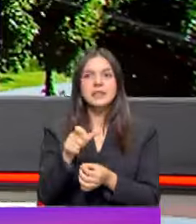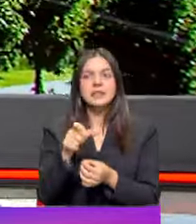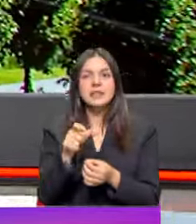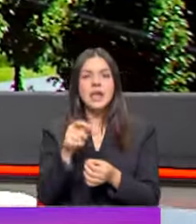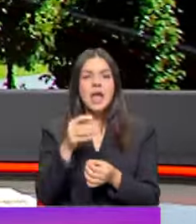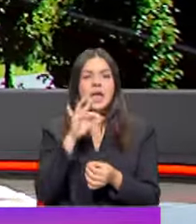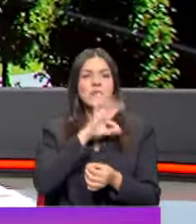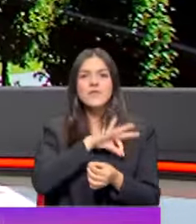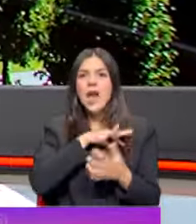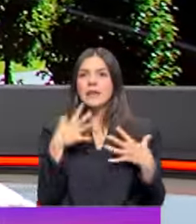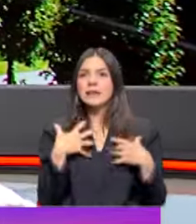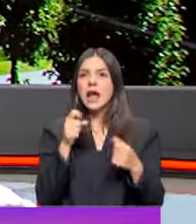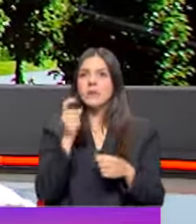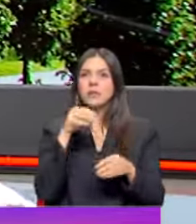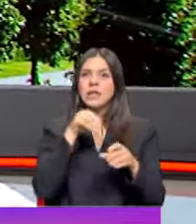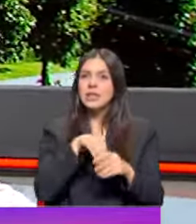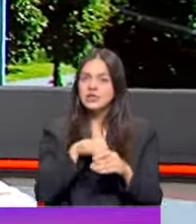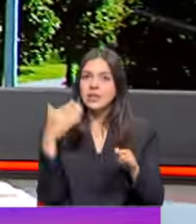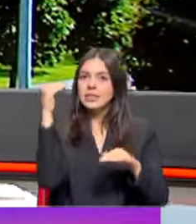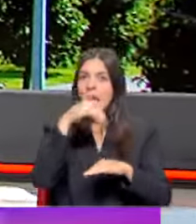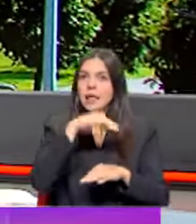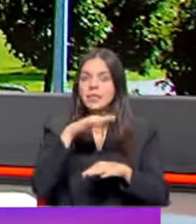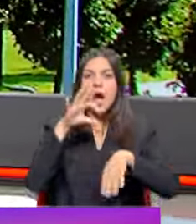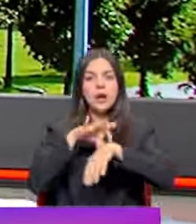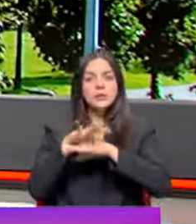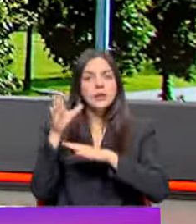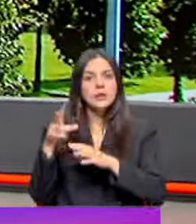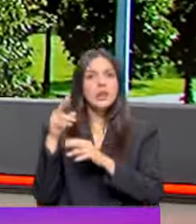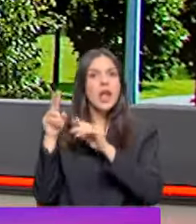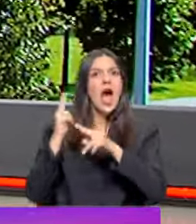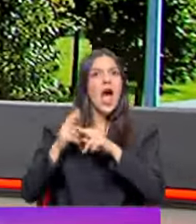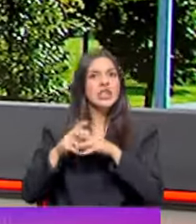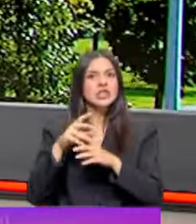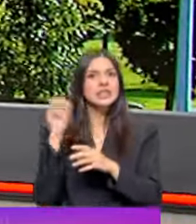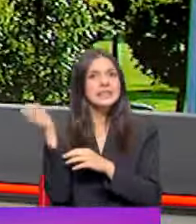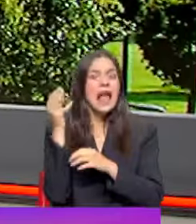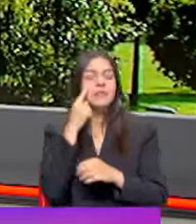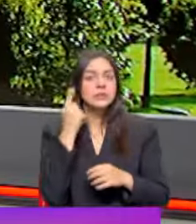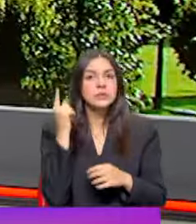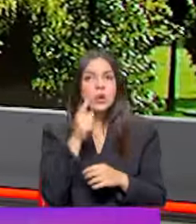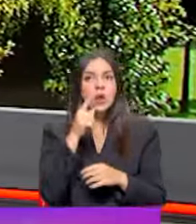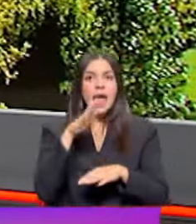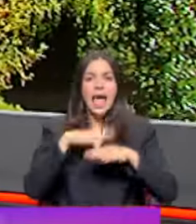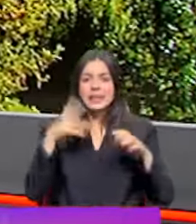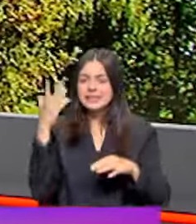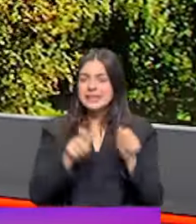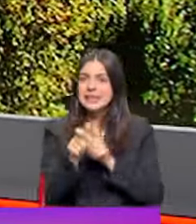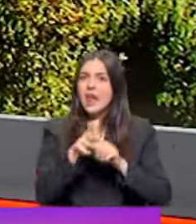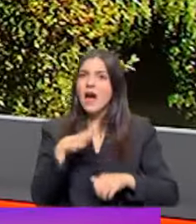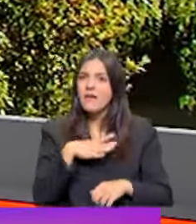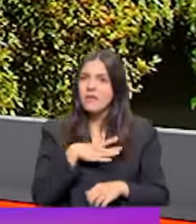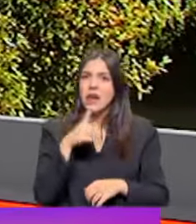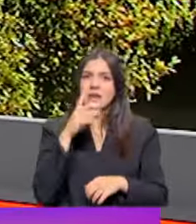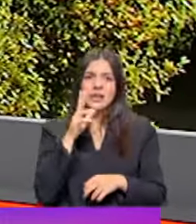için geldiği hastanenin acil servisini eli silahlı şehir eşkıyaları taradı. Bir polis, bir jandarma,